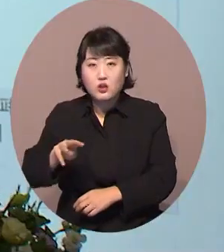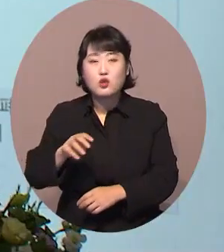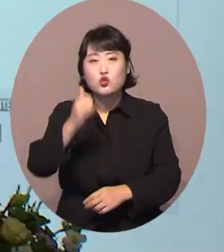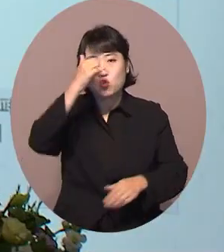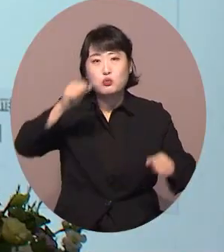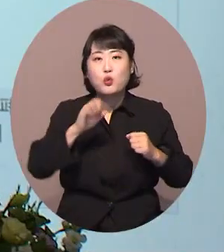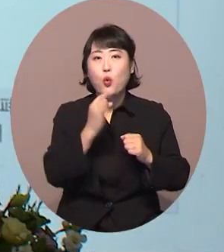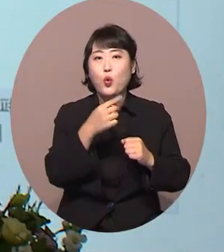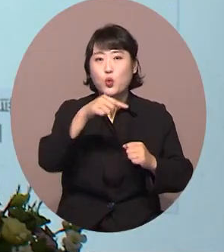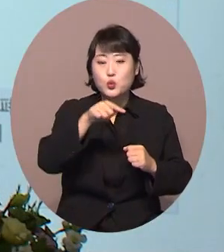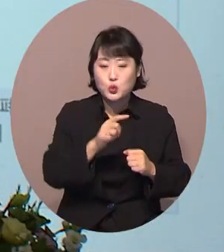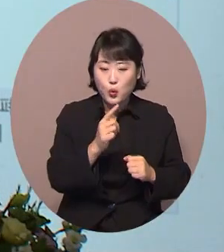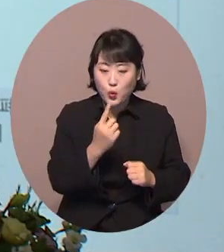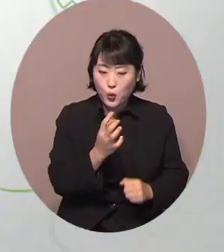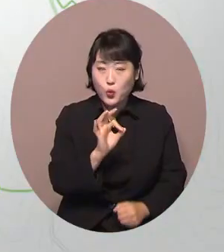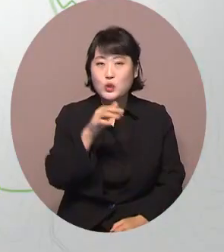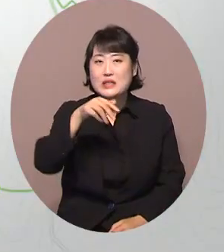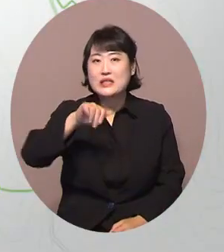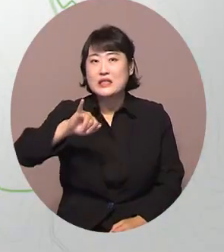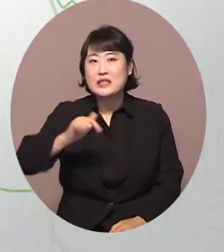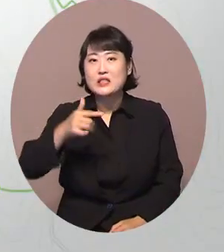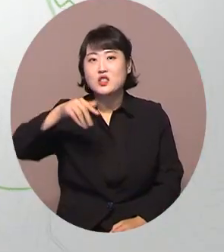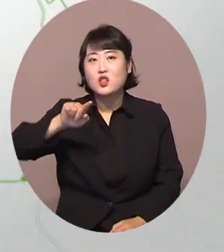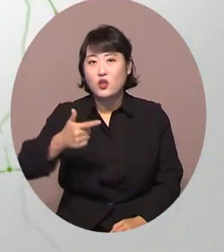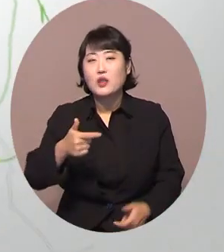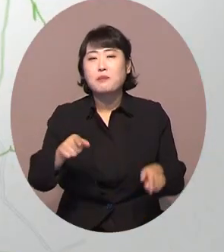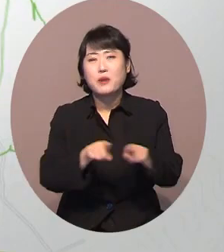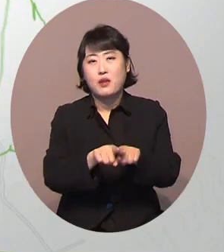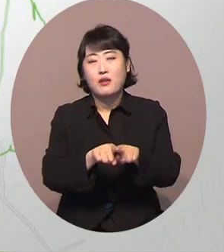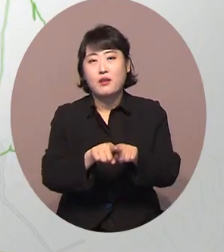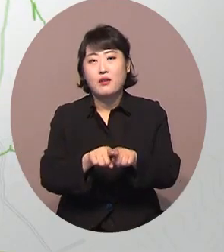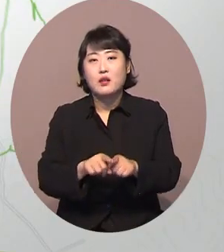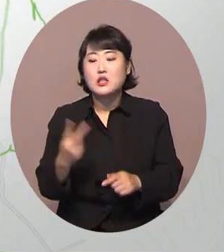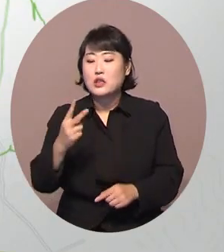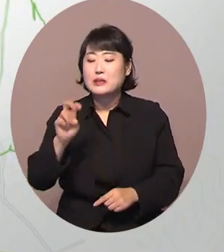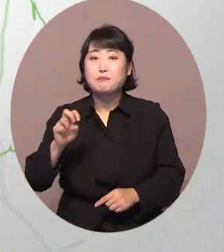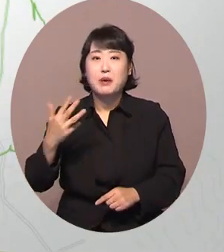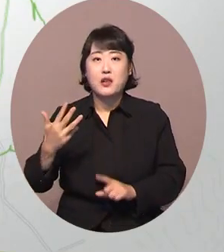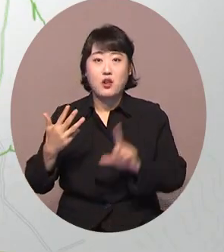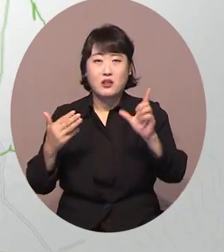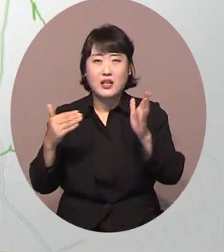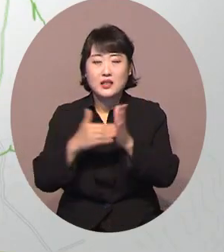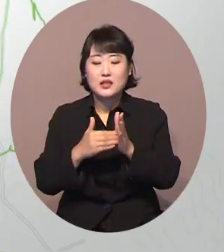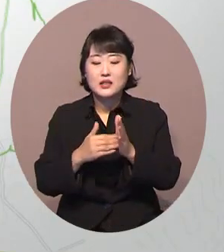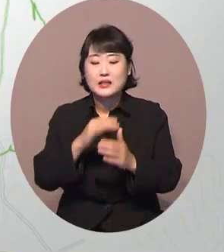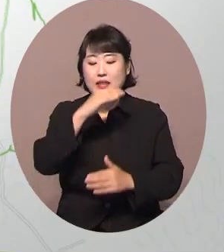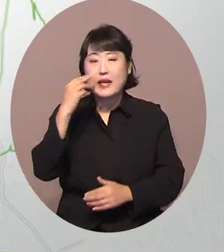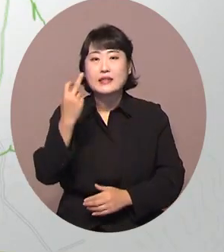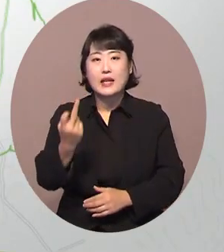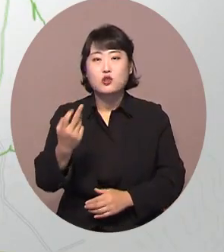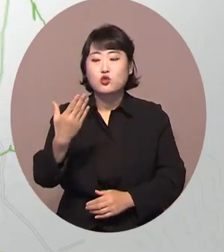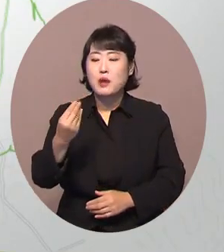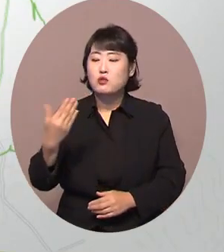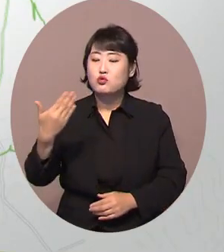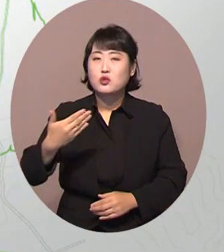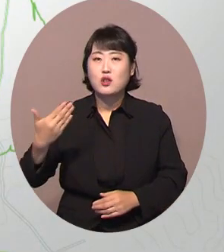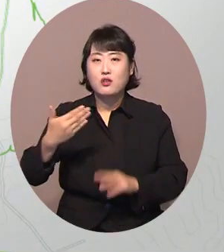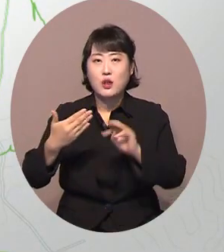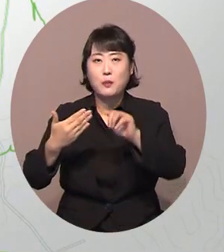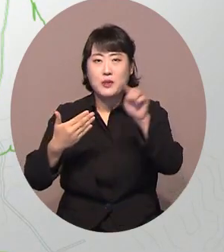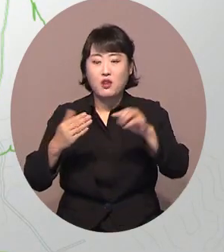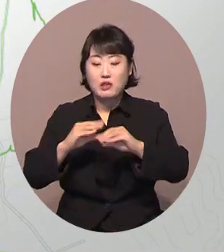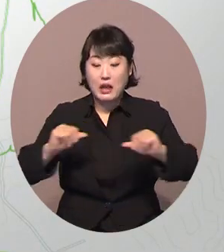생산 연구 기반을 갖고 있습니다 여기에 오는 2028년까지 예산제 1반 산단 9만 9,000여 제미